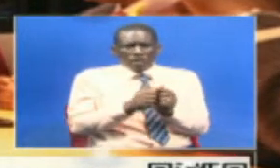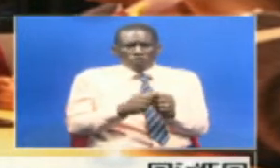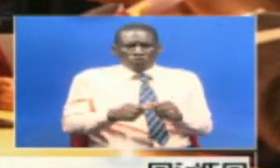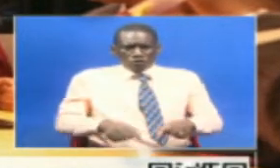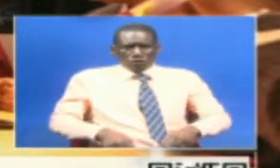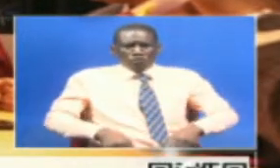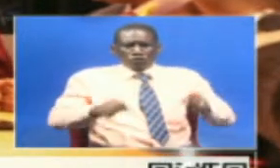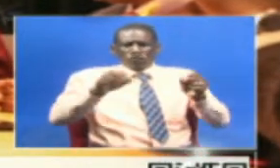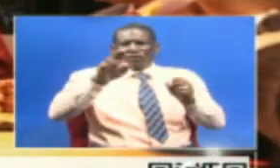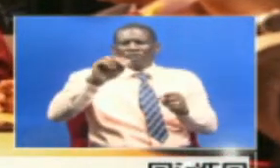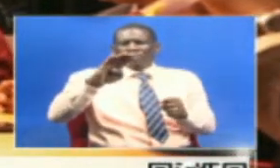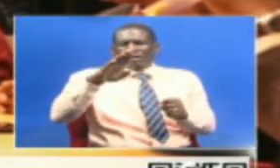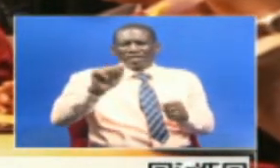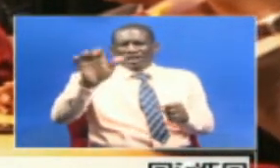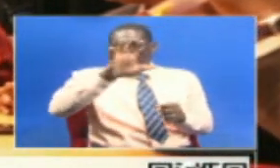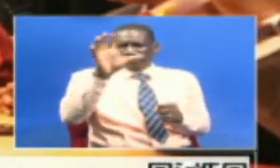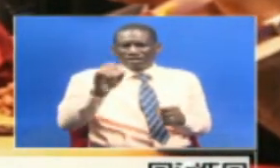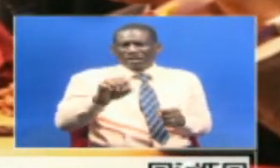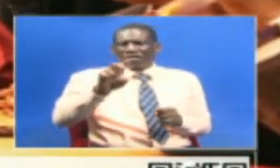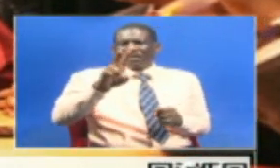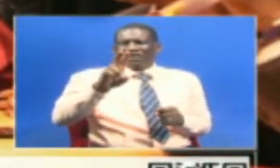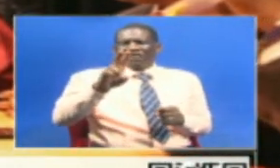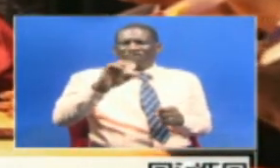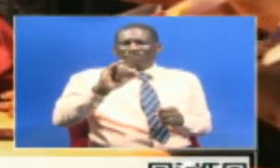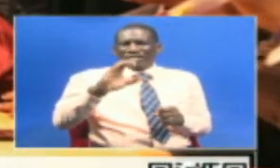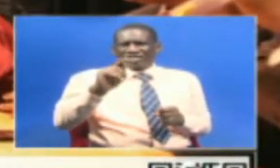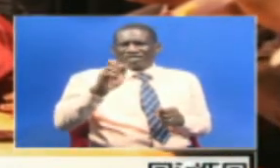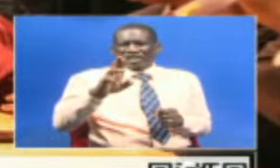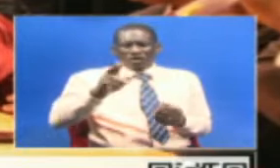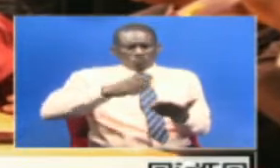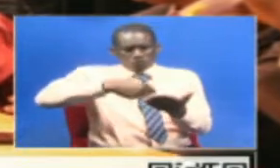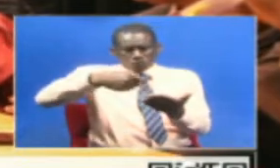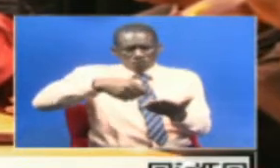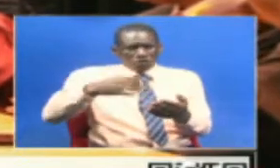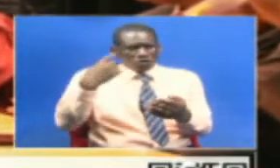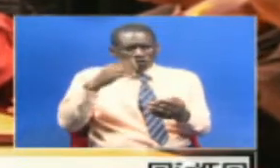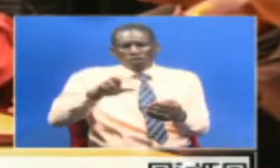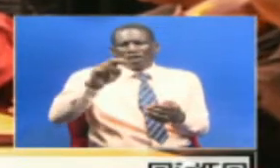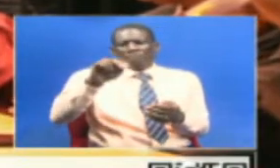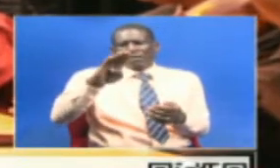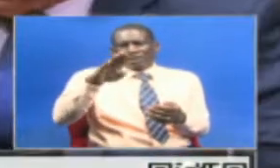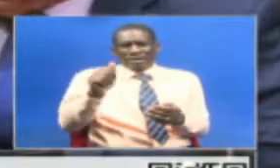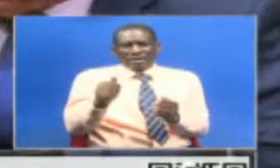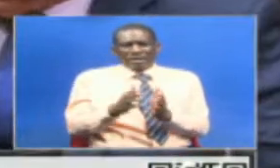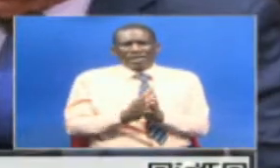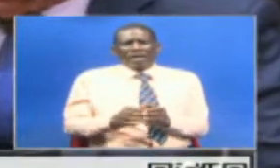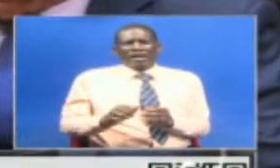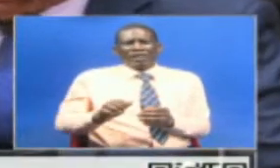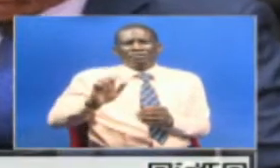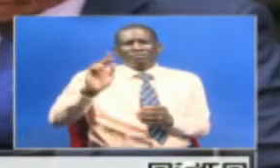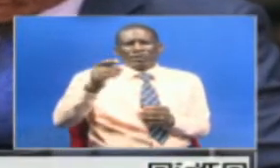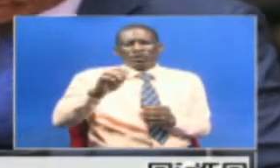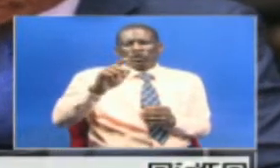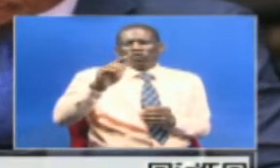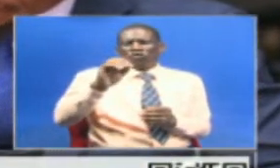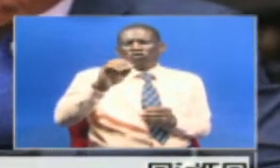mtendaji wa NBA Afrika Victor Williams ambaye alitia saini kwa niaba ya NBA na rais wa Toronto Raptors